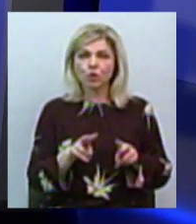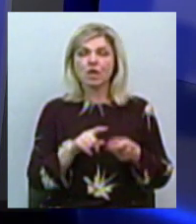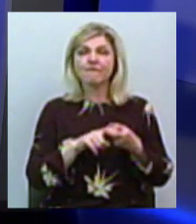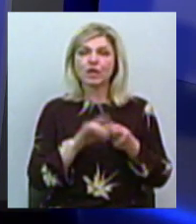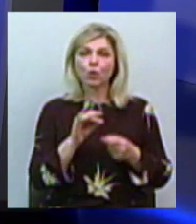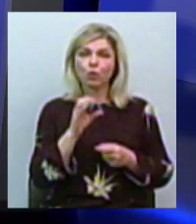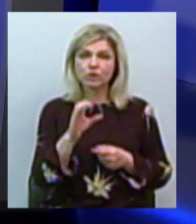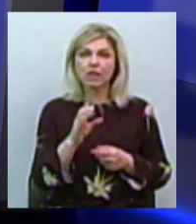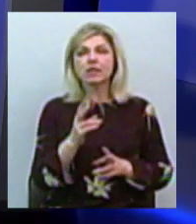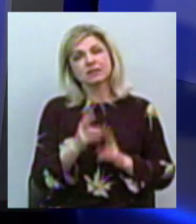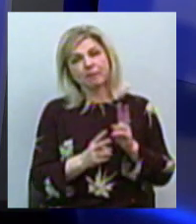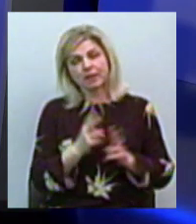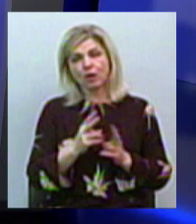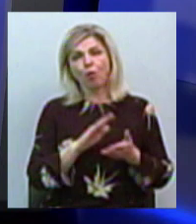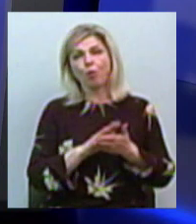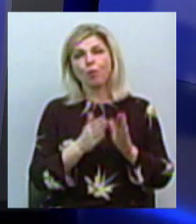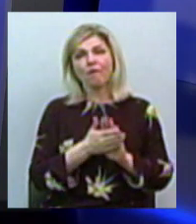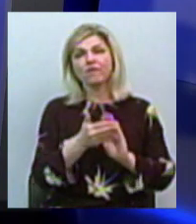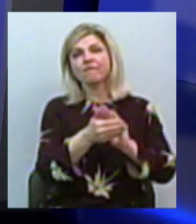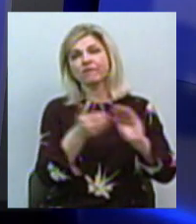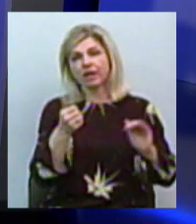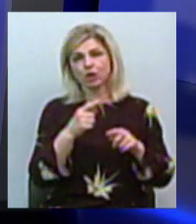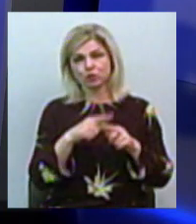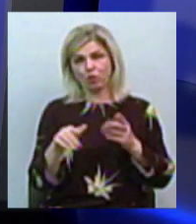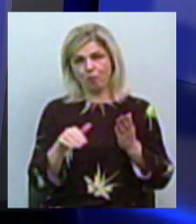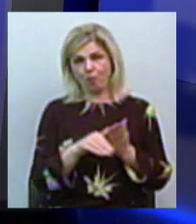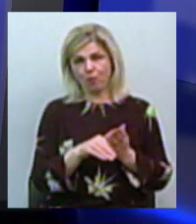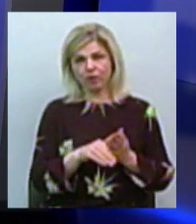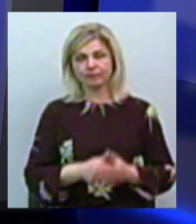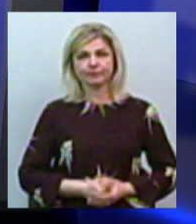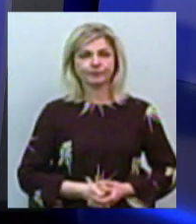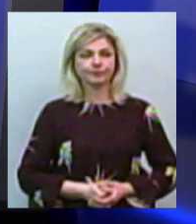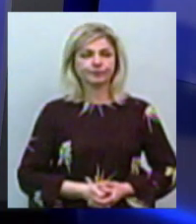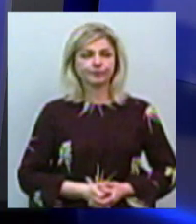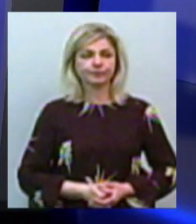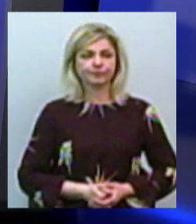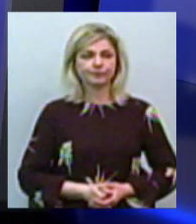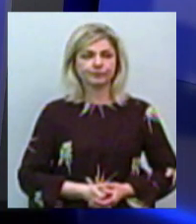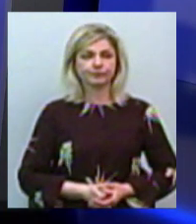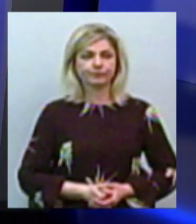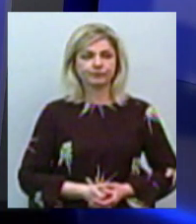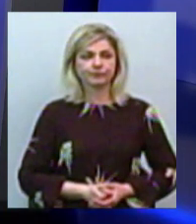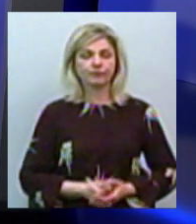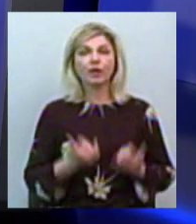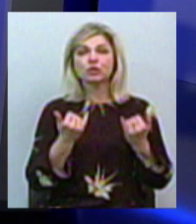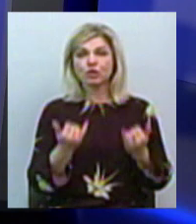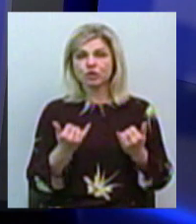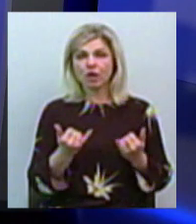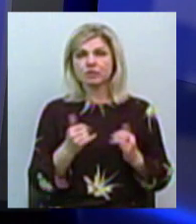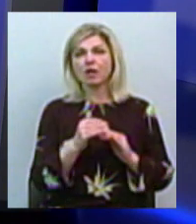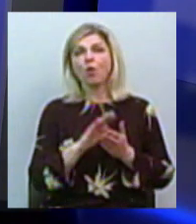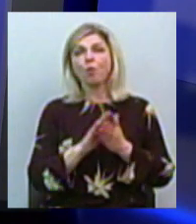чи змінились умови виклику швидкої допомоги? На теперішній час умови виклику швидкої,